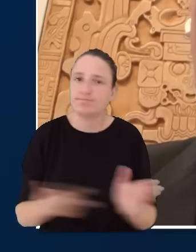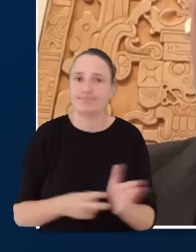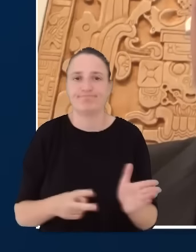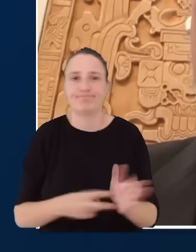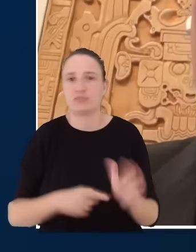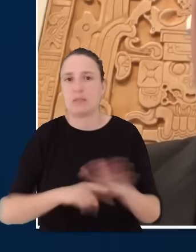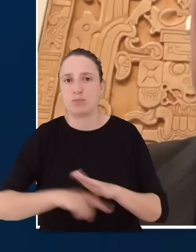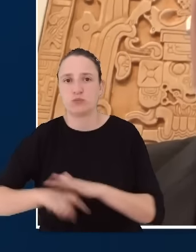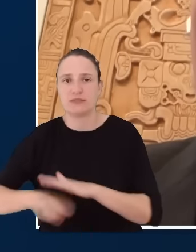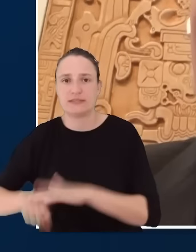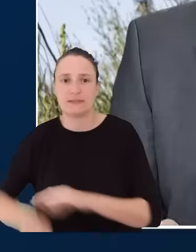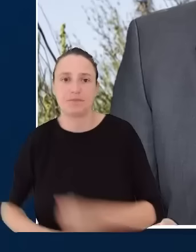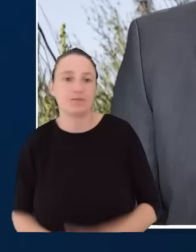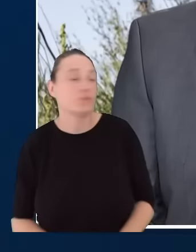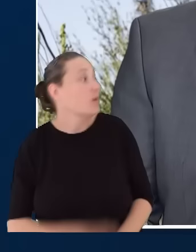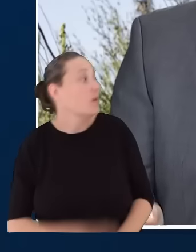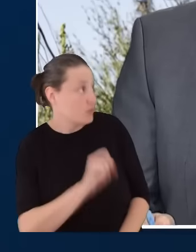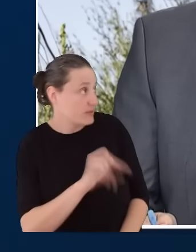jest